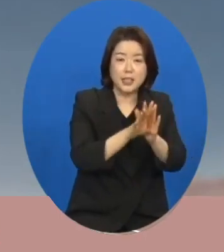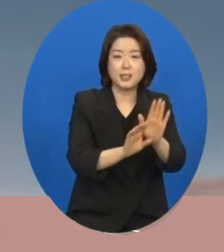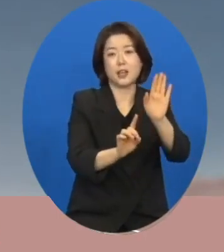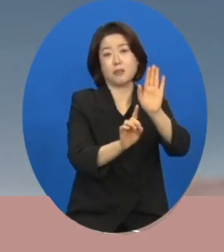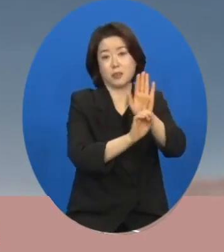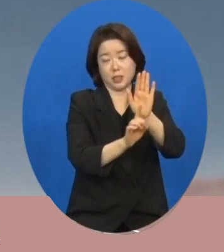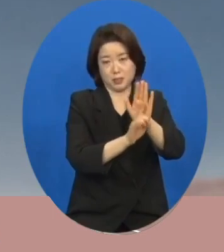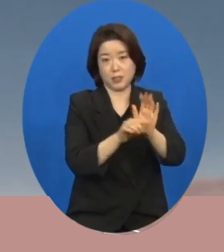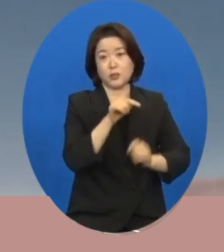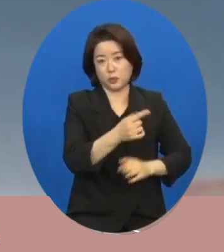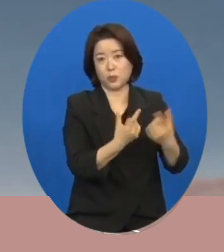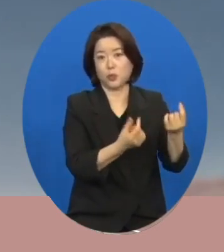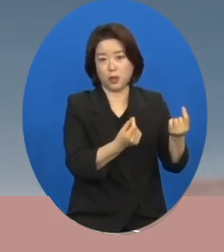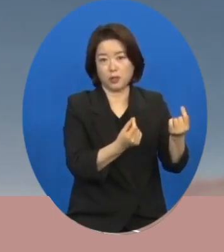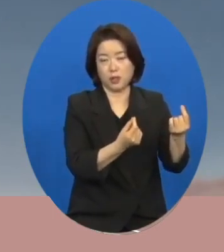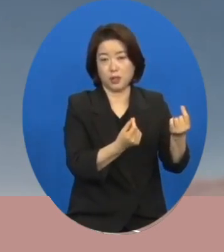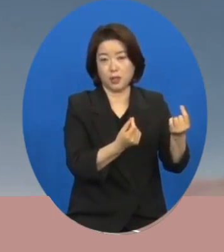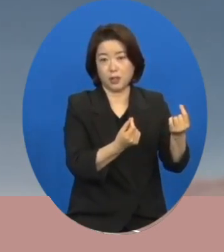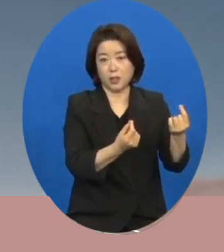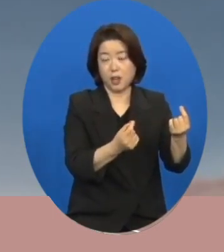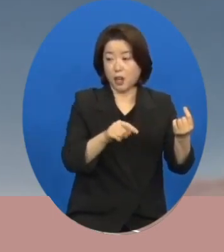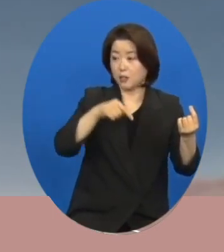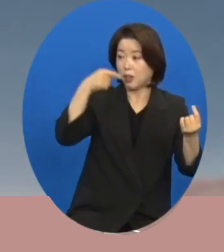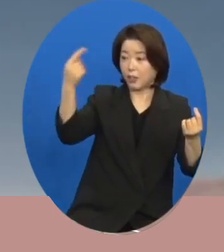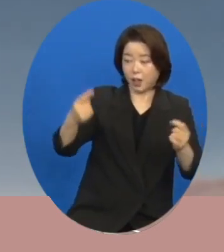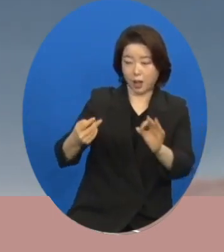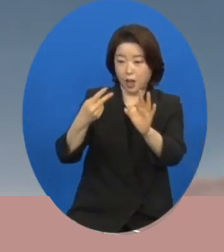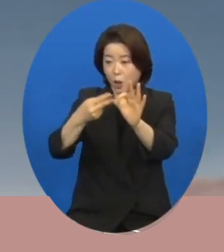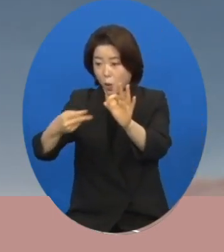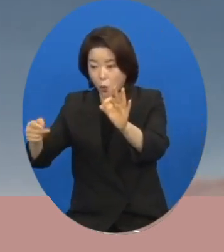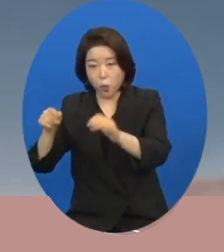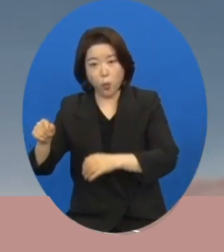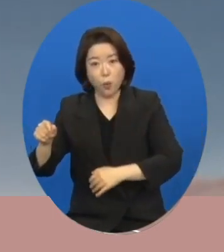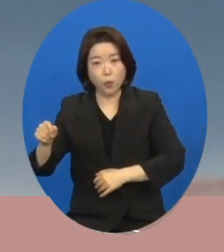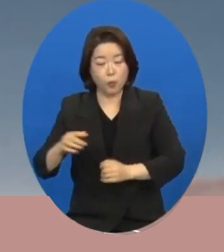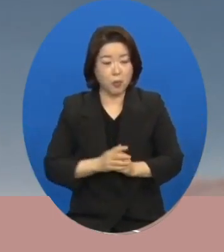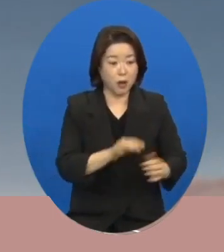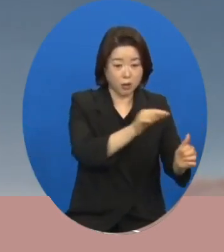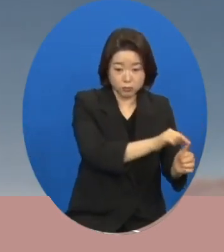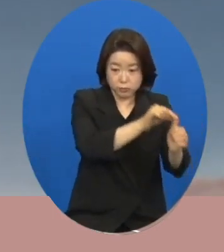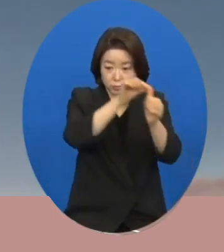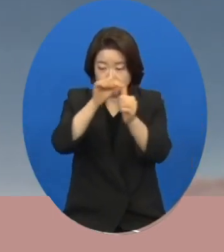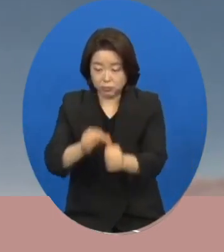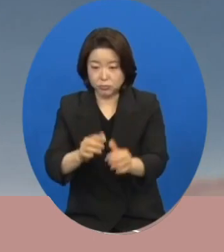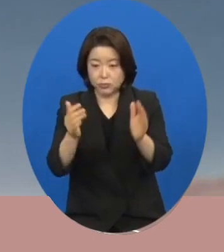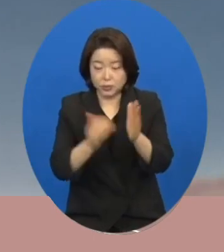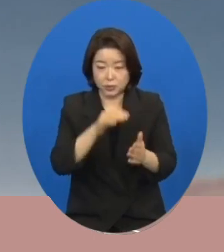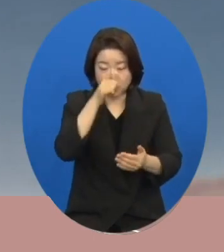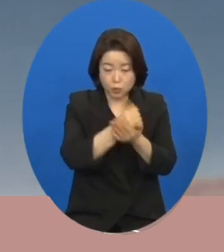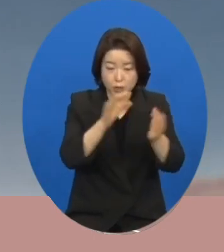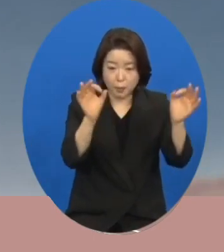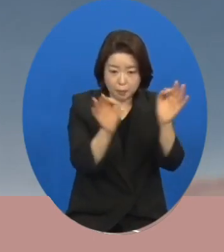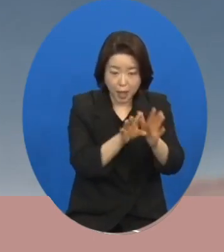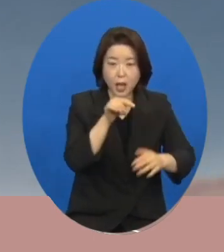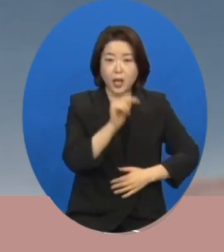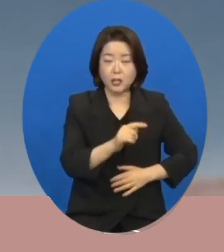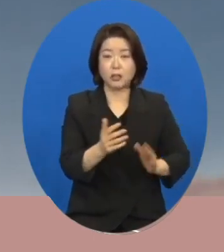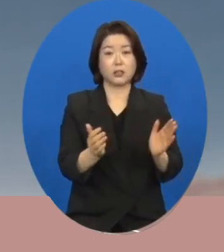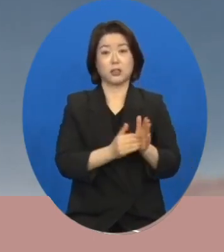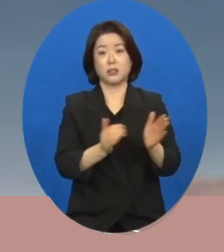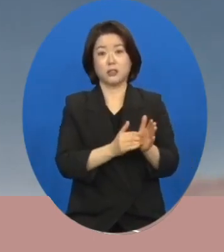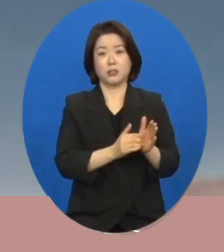우리를 구원하신 것은 그것만이 아니에요 우리를 건져 주신 것은 그냥 그걸로 건지는 받고 재산 받고 끝이 아니라